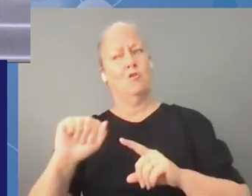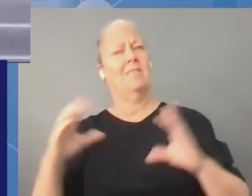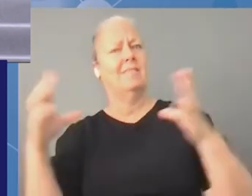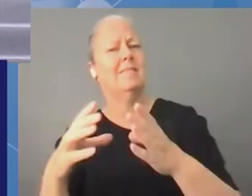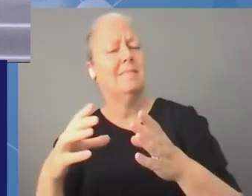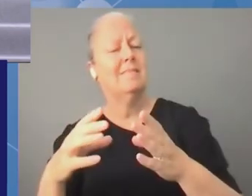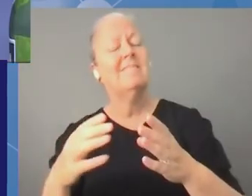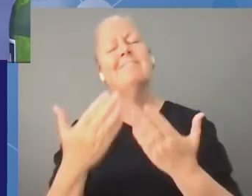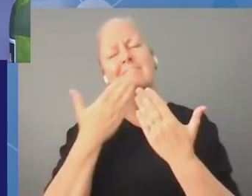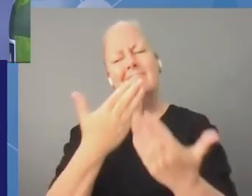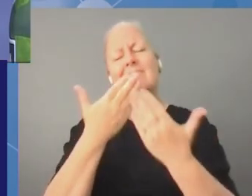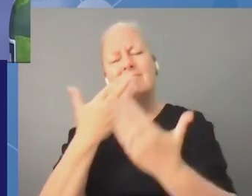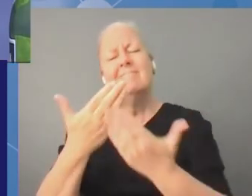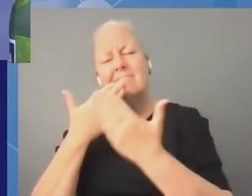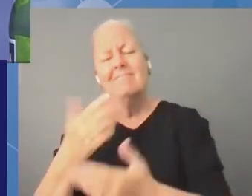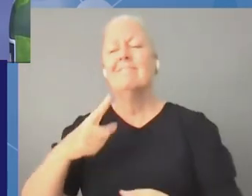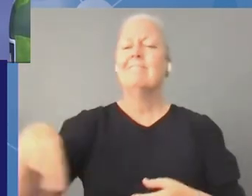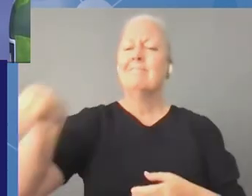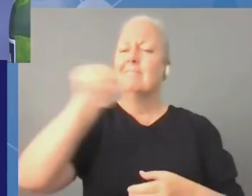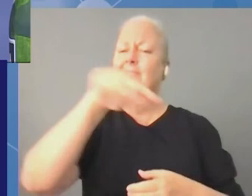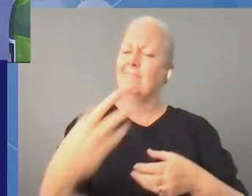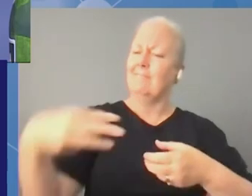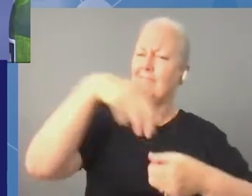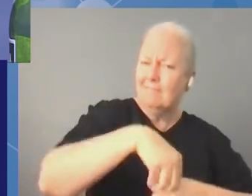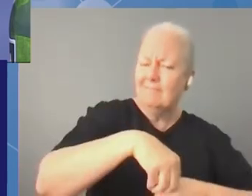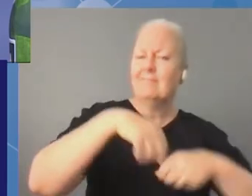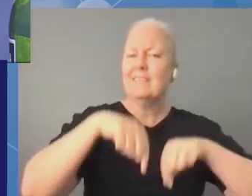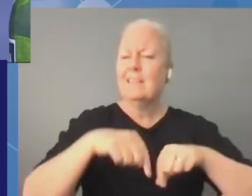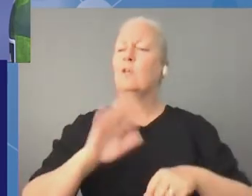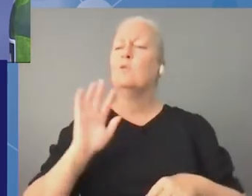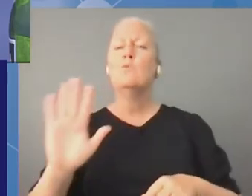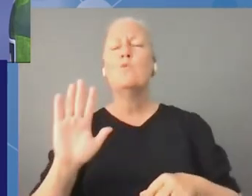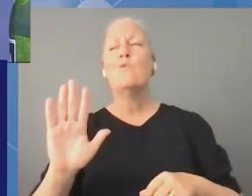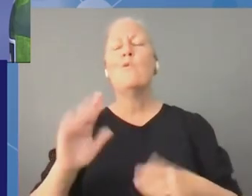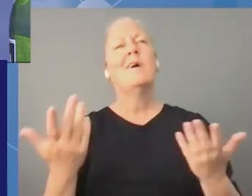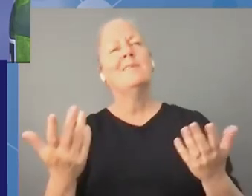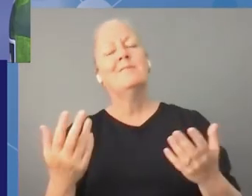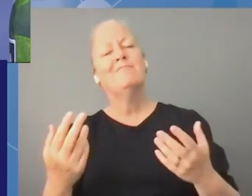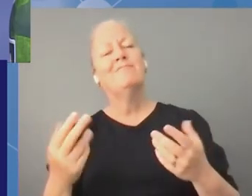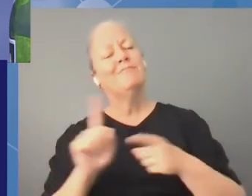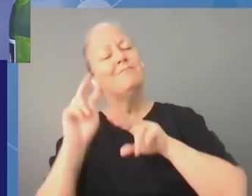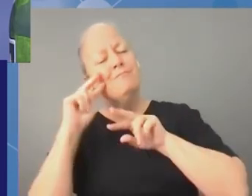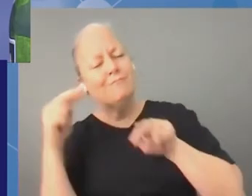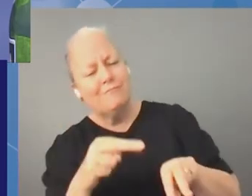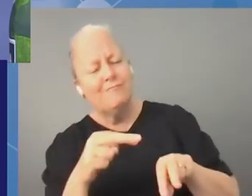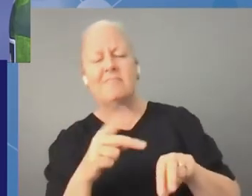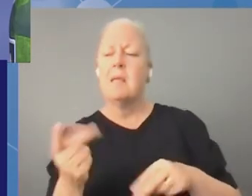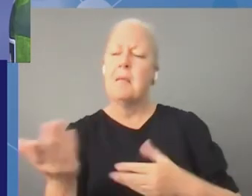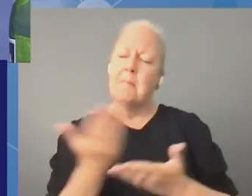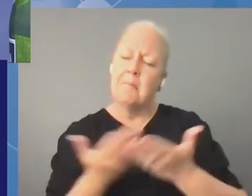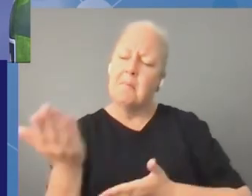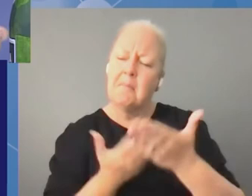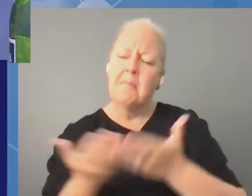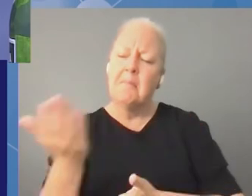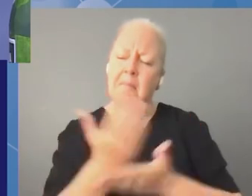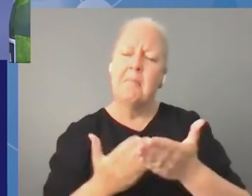Maria Francesca 她的团队的吧贡献是非常巨大的吧，非常高兴的吧看到你们这个做整个一个团队的一